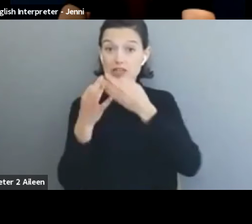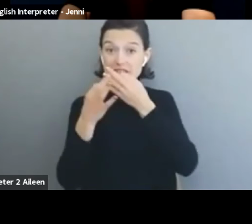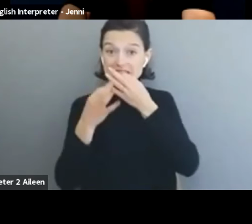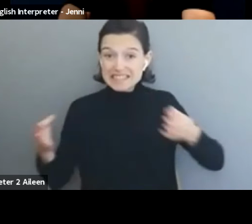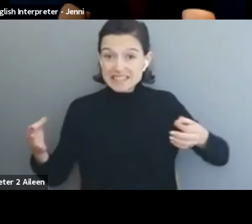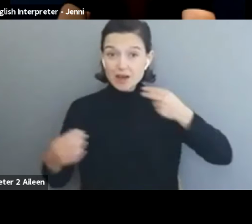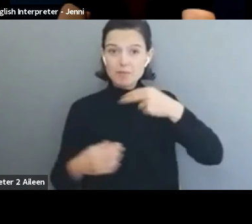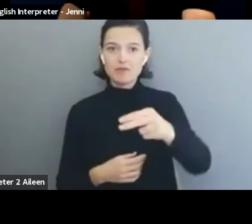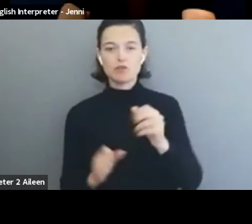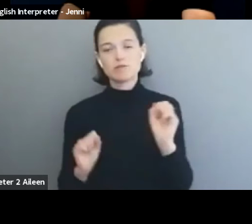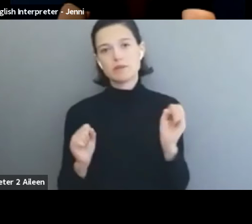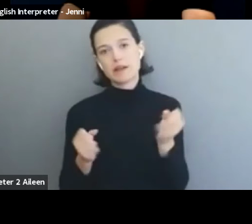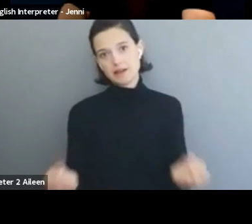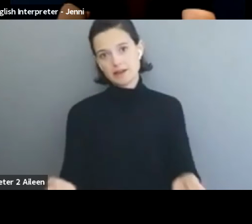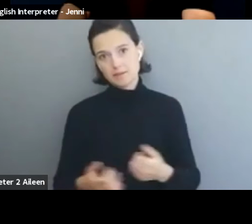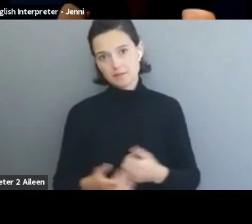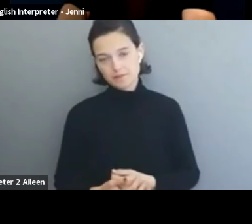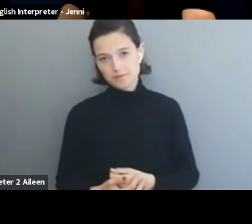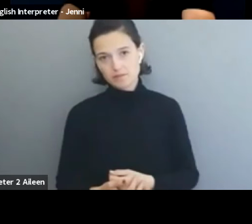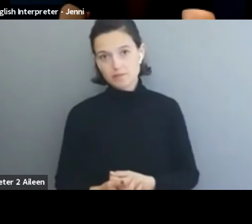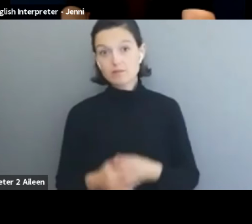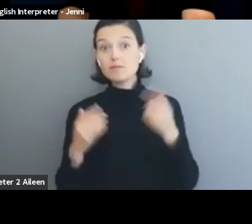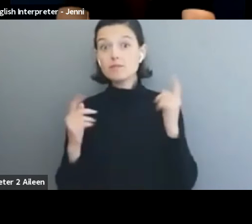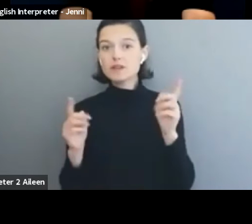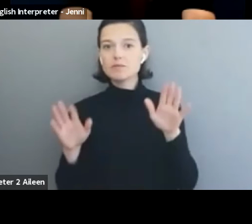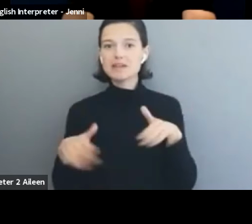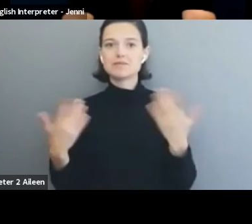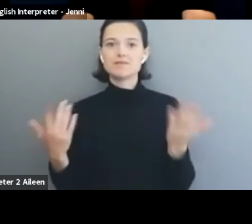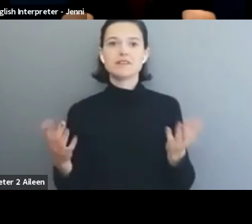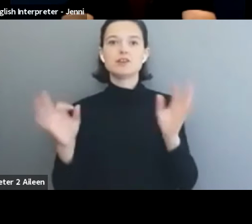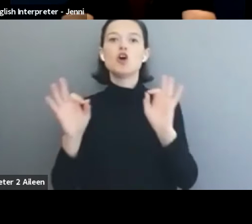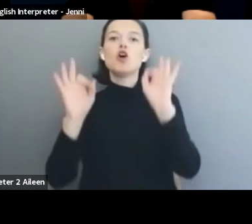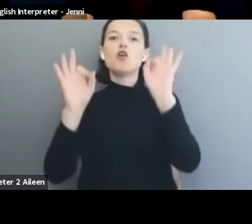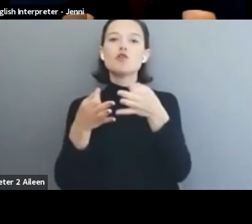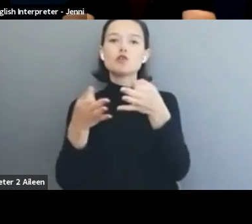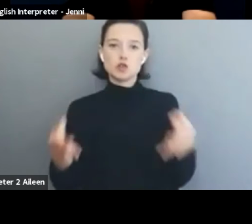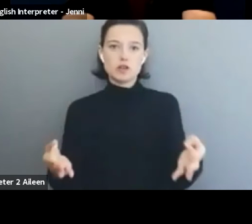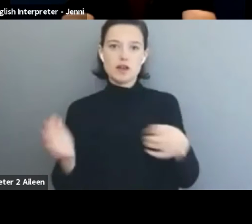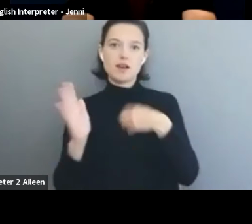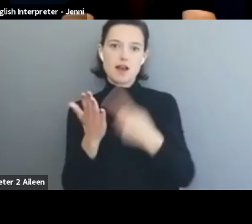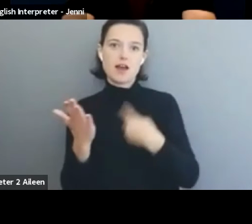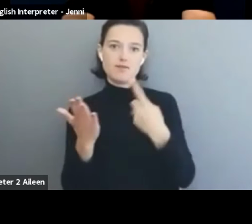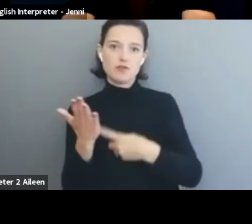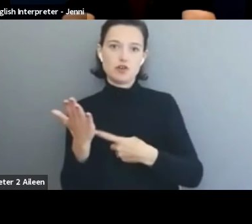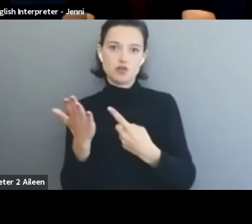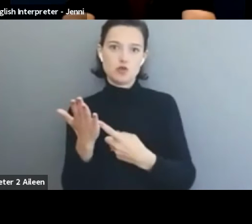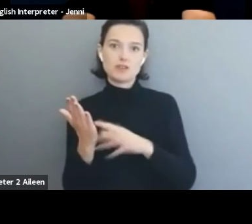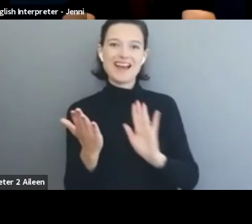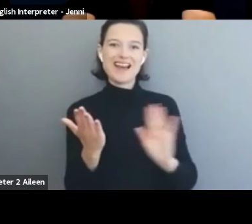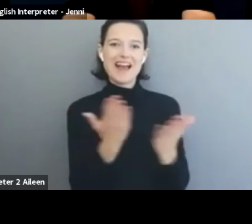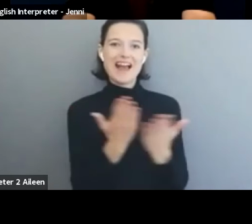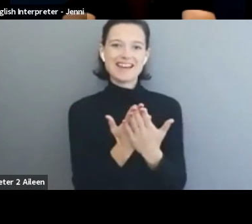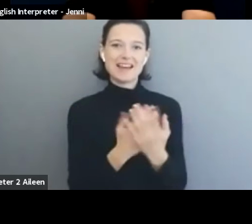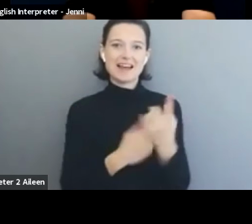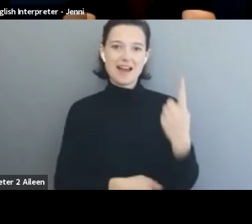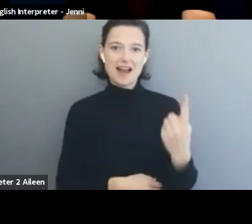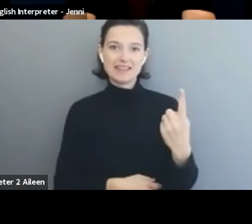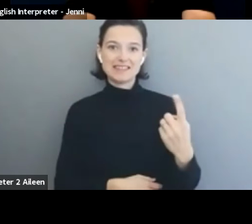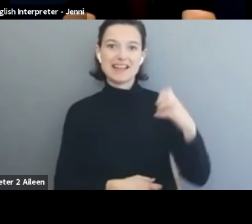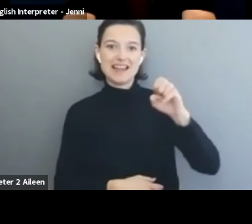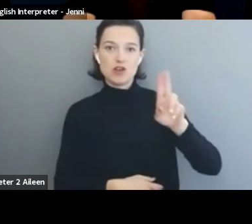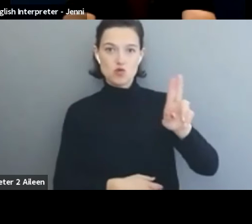für alles, gibt funktionale Anforderungen, die in der Anlage 1 zur EU-Richtlinie festgelegt